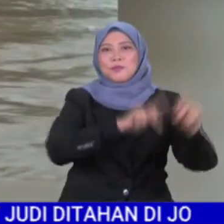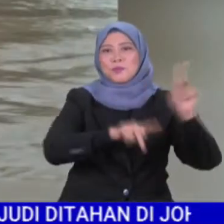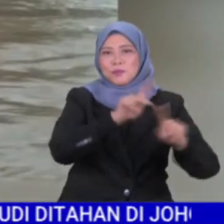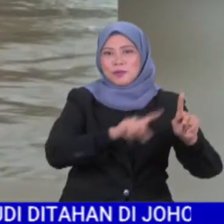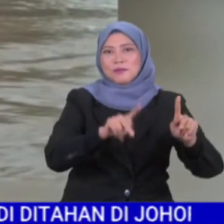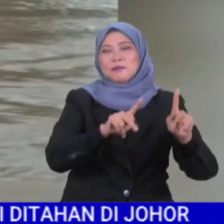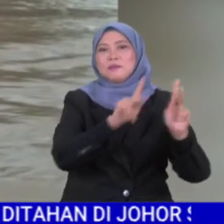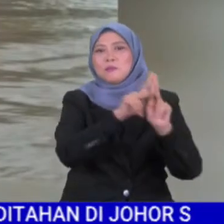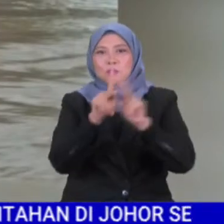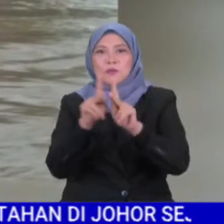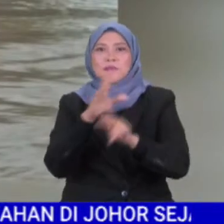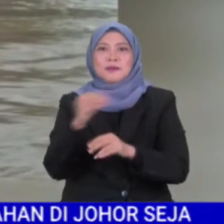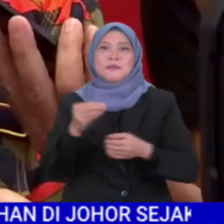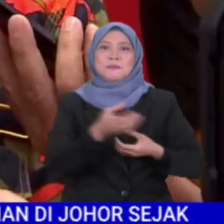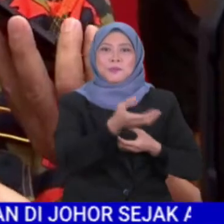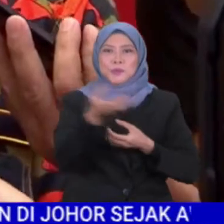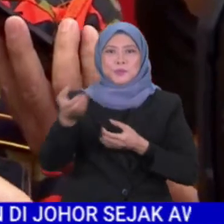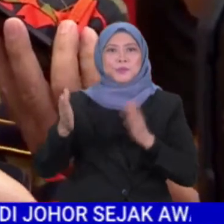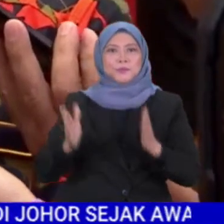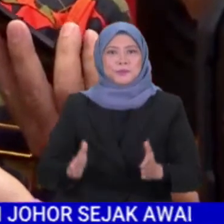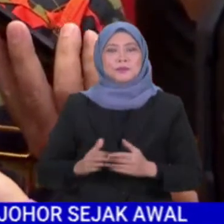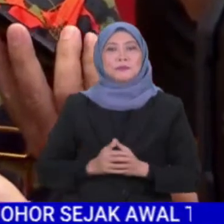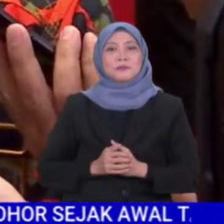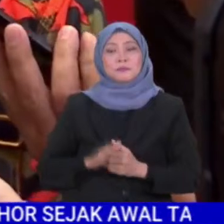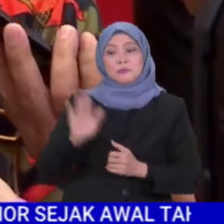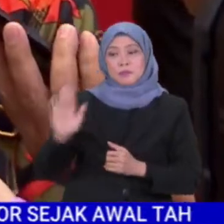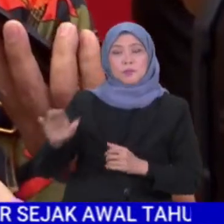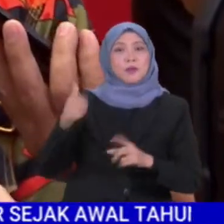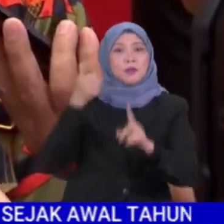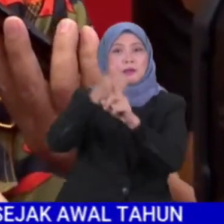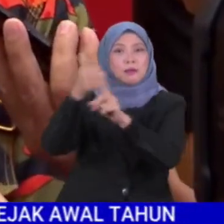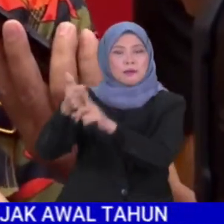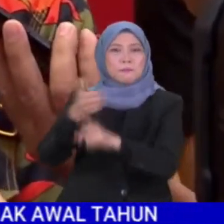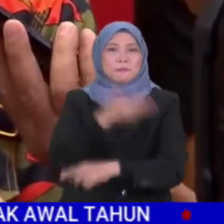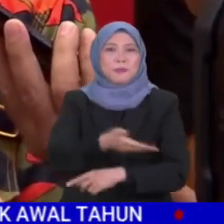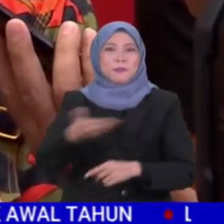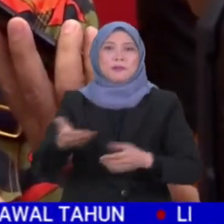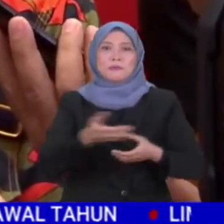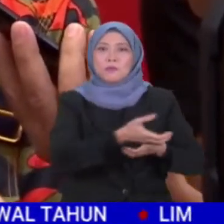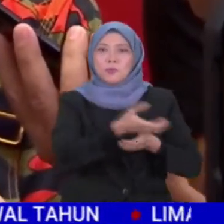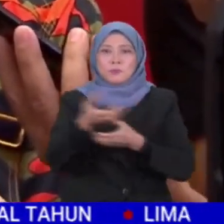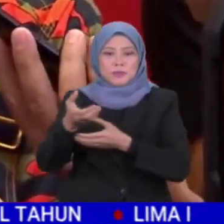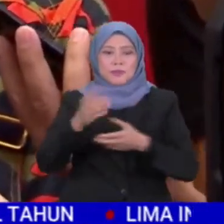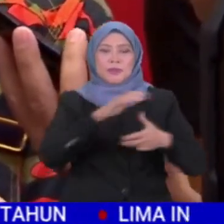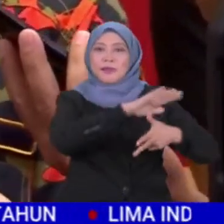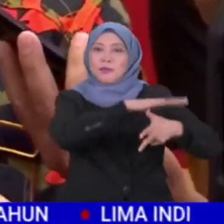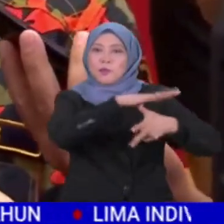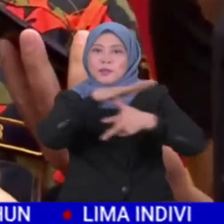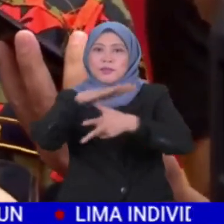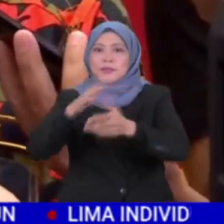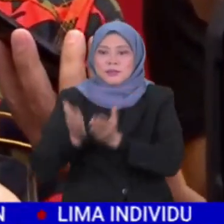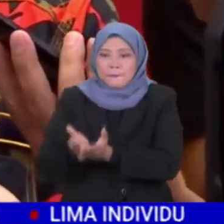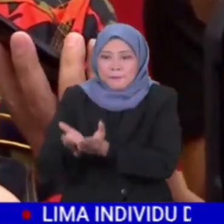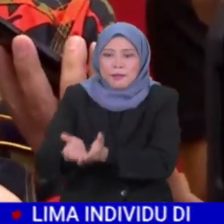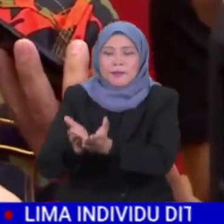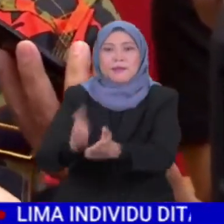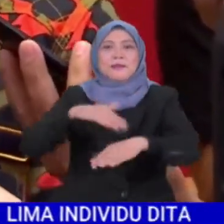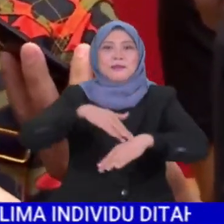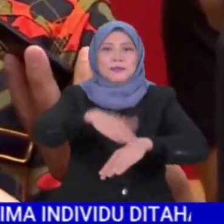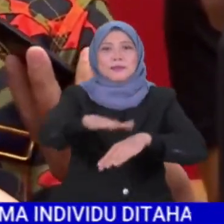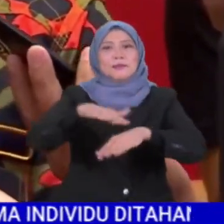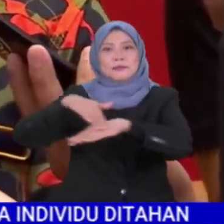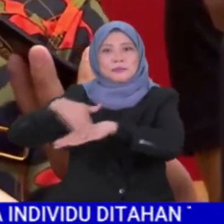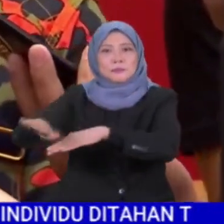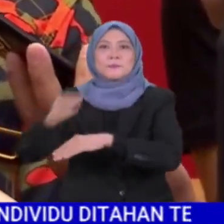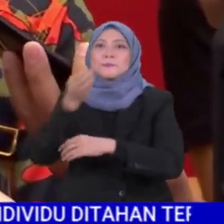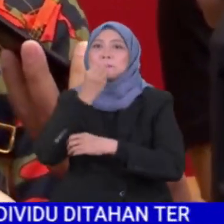setempat dengan pihak bomba. Dedahnya pihaknya juga telah menggerakkan aset bomba iaitu helikopter dan kapal untuk menghantar bekalan makanan